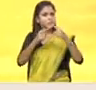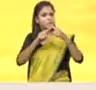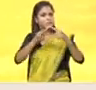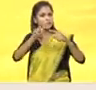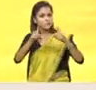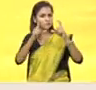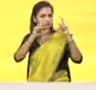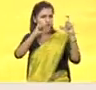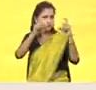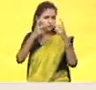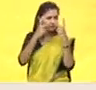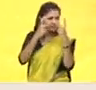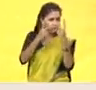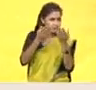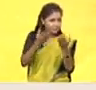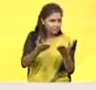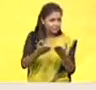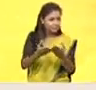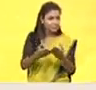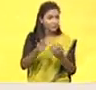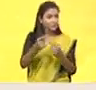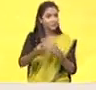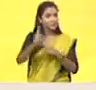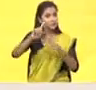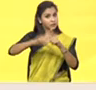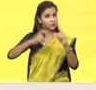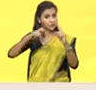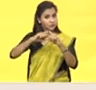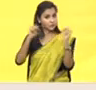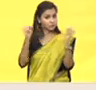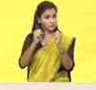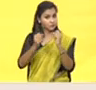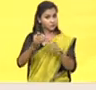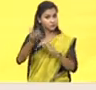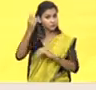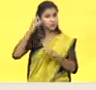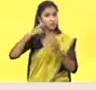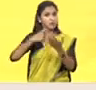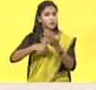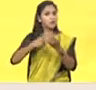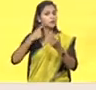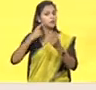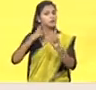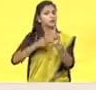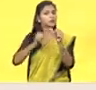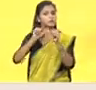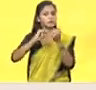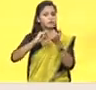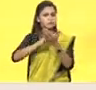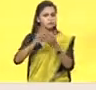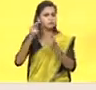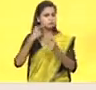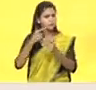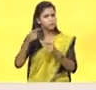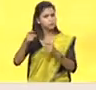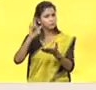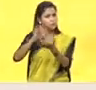जो तस्वीरें देख रहे हैं, ये जम्मू कश्मीर के रियासी की है। यहाँ